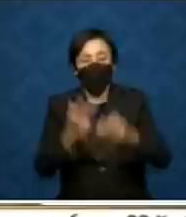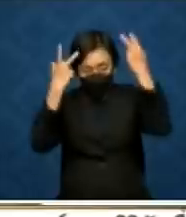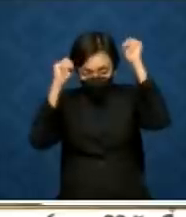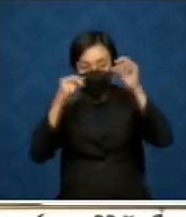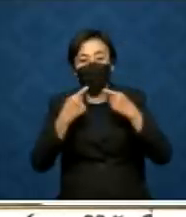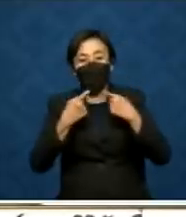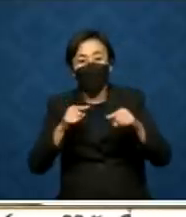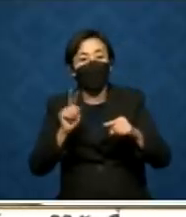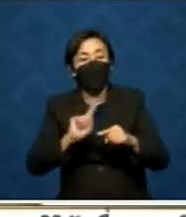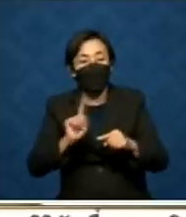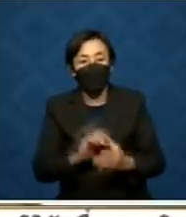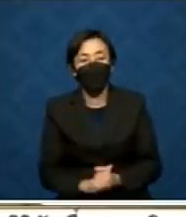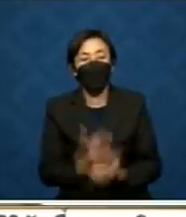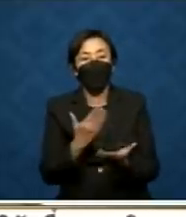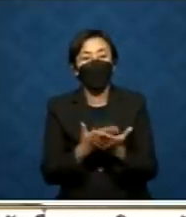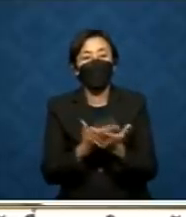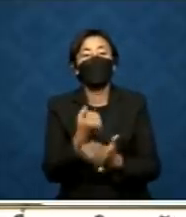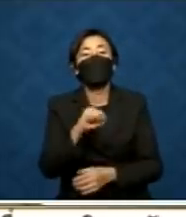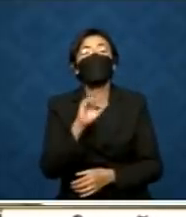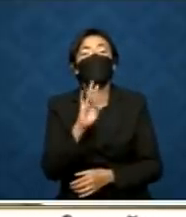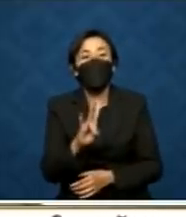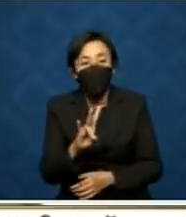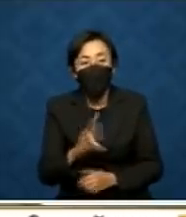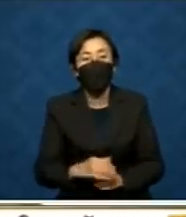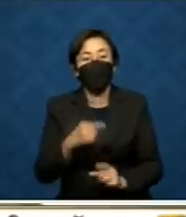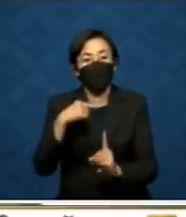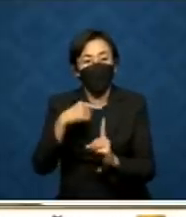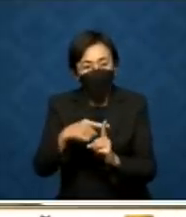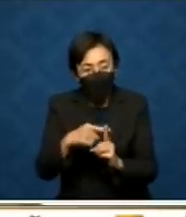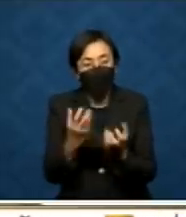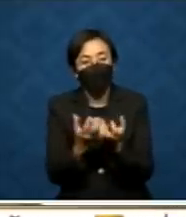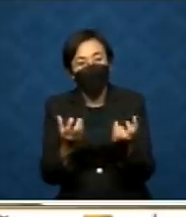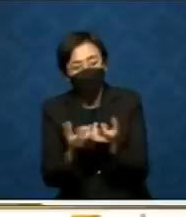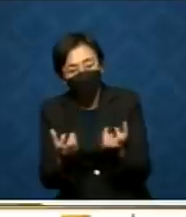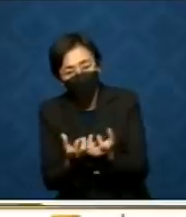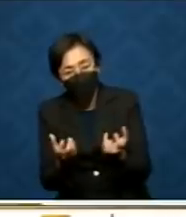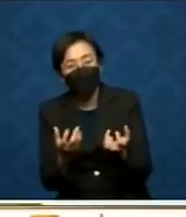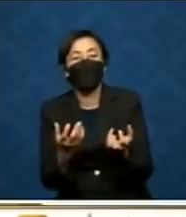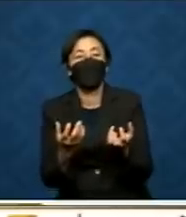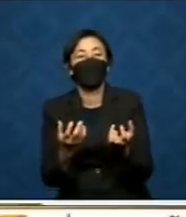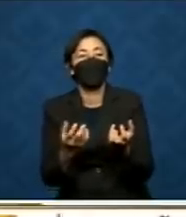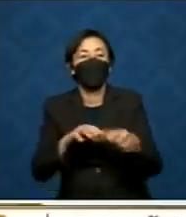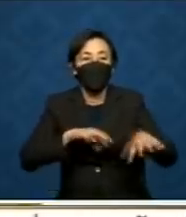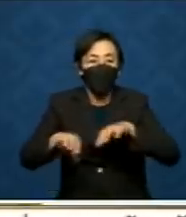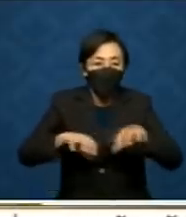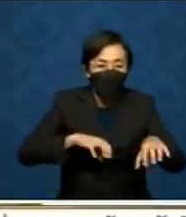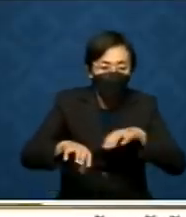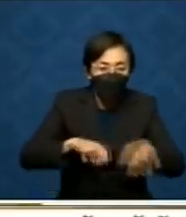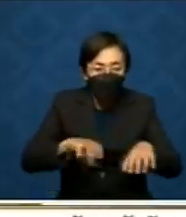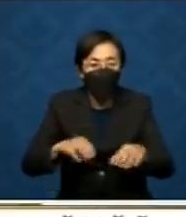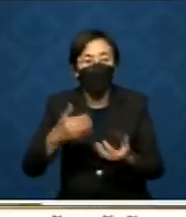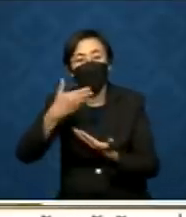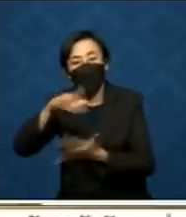ว่า27บาทแต่มันก็บวกค่าเวชภัณฑ์บวกค่าเกิดบริหารจัดการบวกค่า